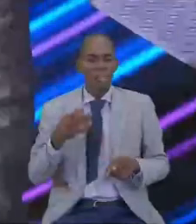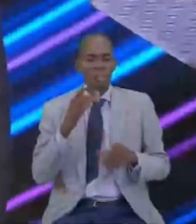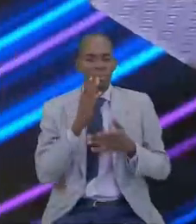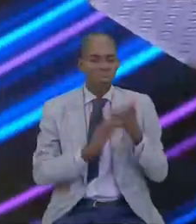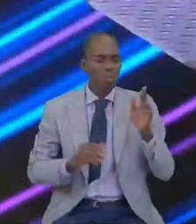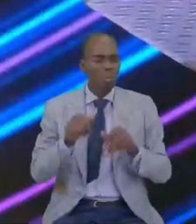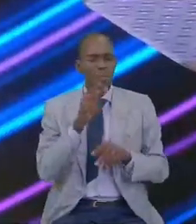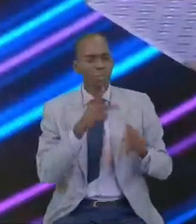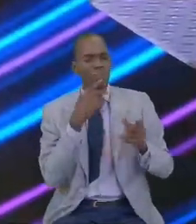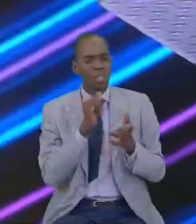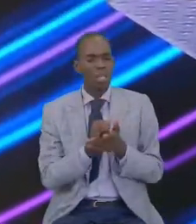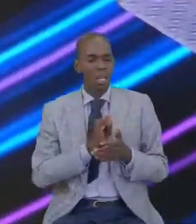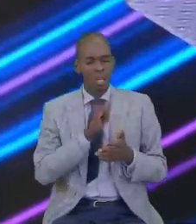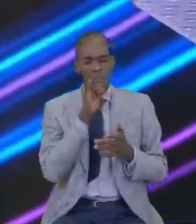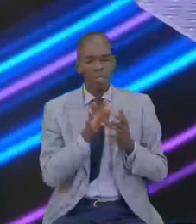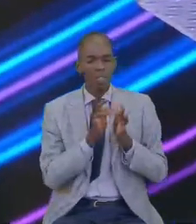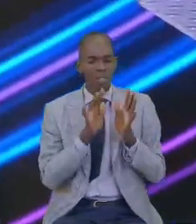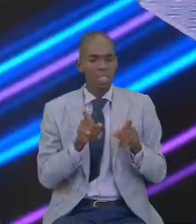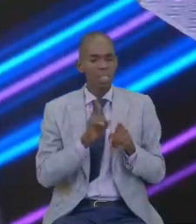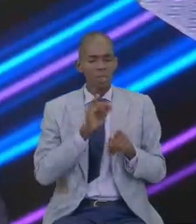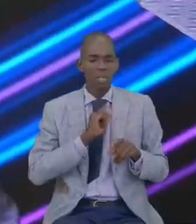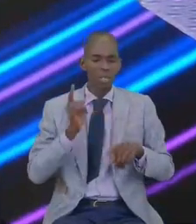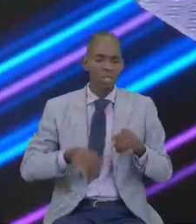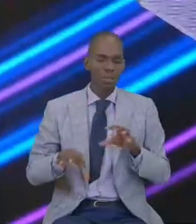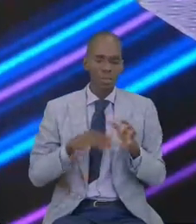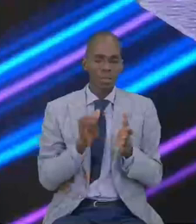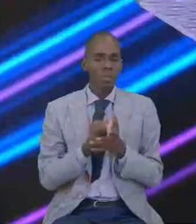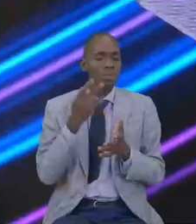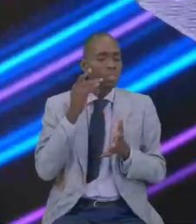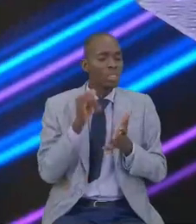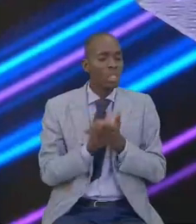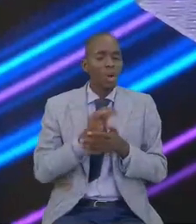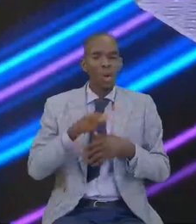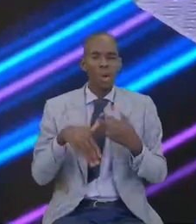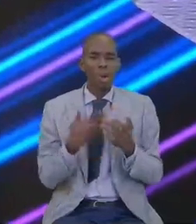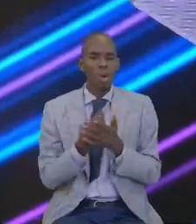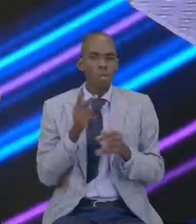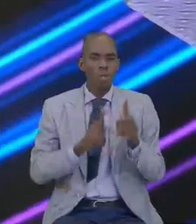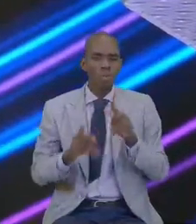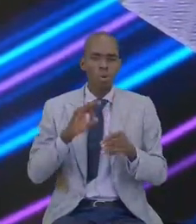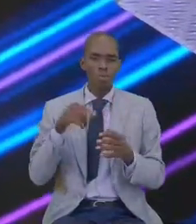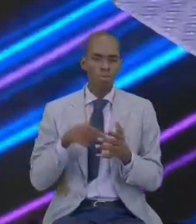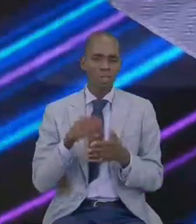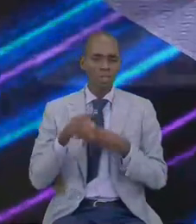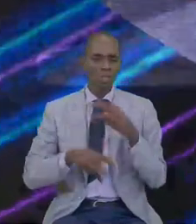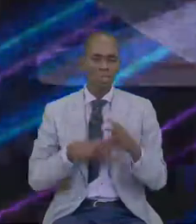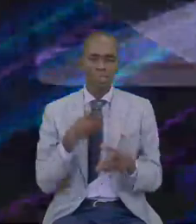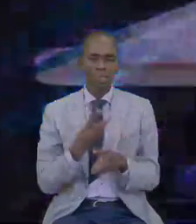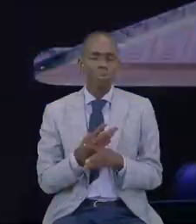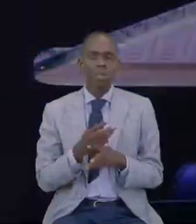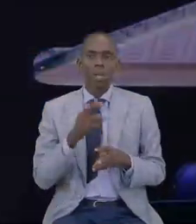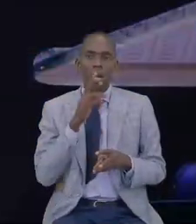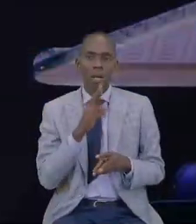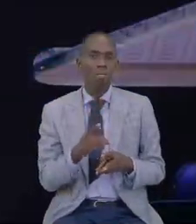Et tu vois les gens de ce monde, ils prospèrent et ils progressent. Et ils envoient les